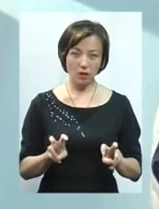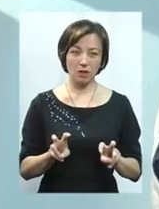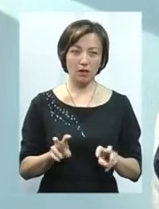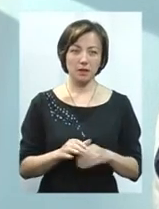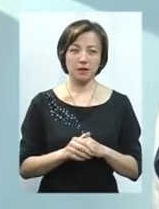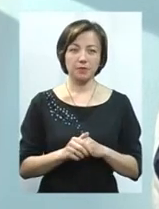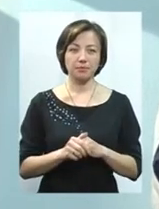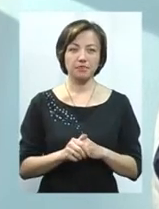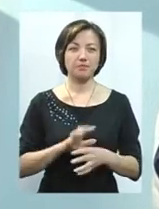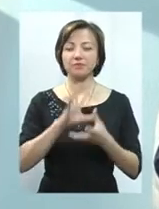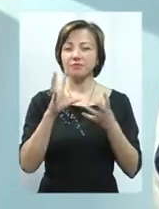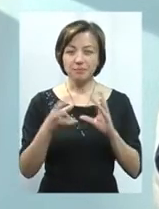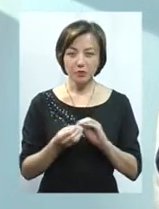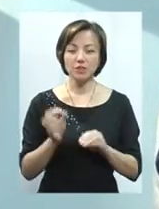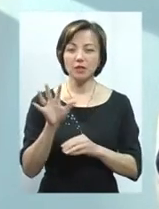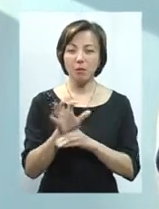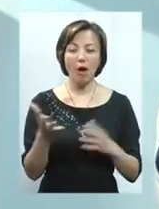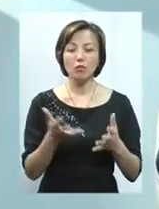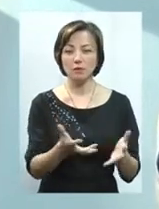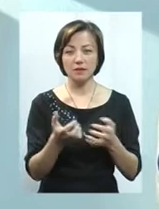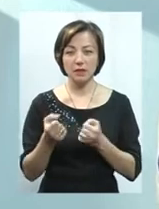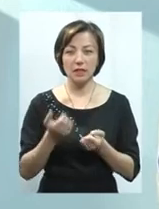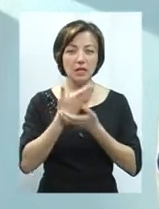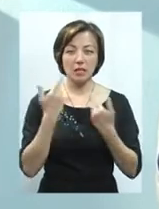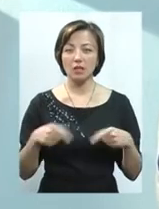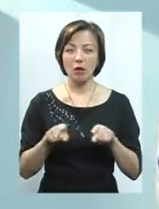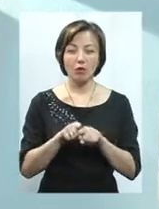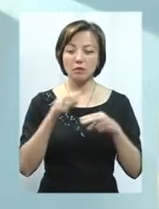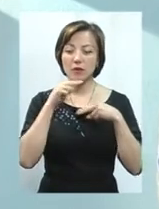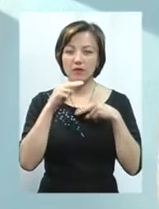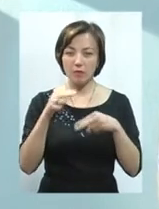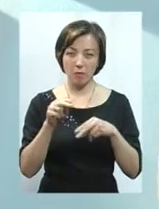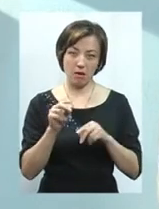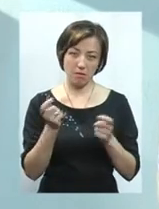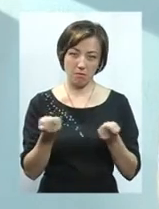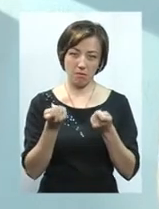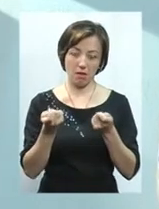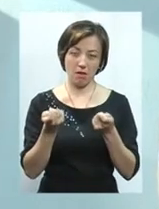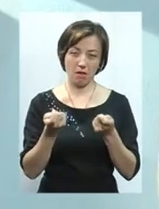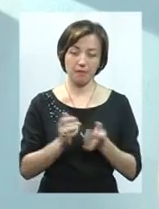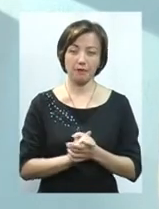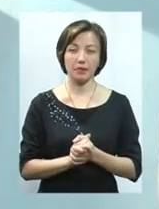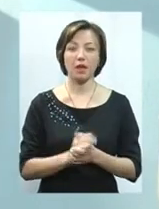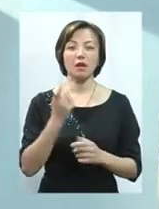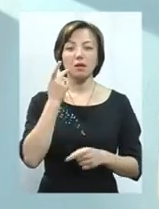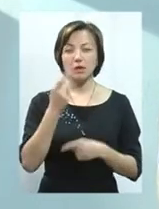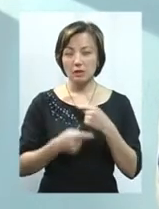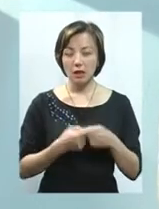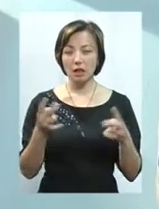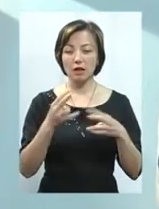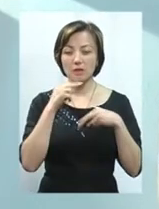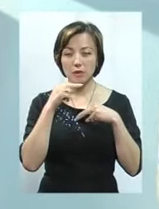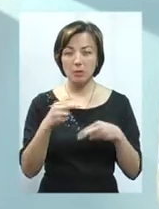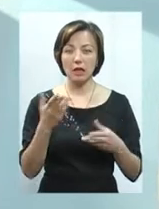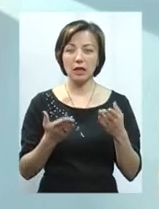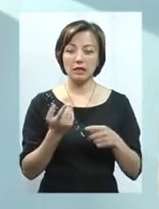любой породы вообще собачки, какой бы вы ни взяли, нет такого, чтобы вы мало уделяли внимания. Постоянно надо уделять внимание,